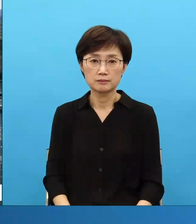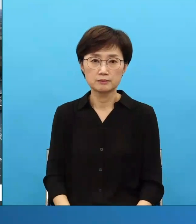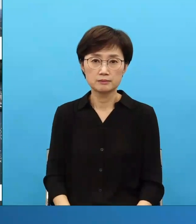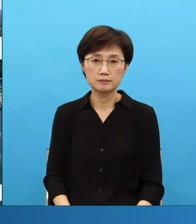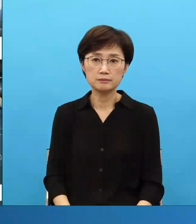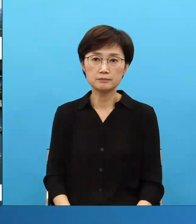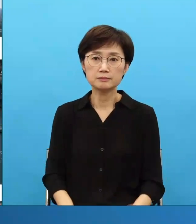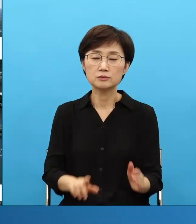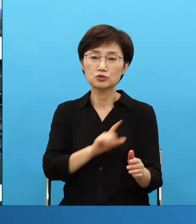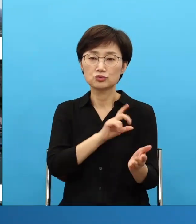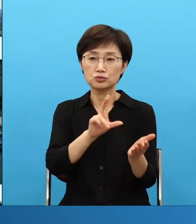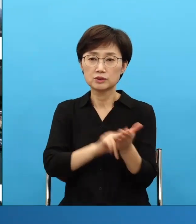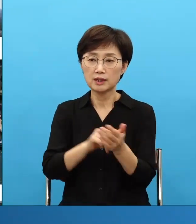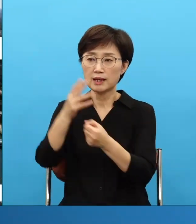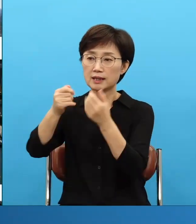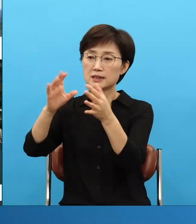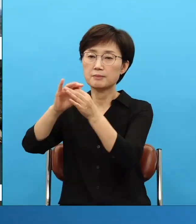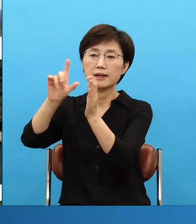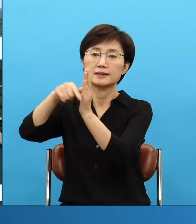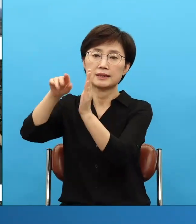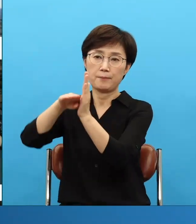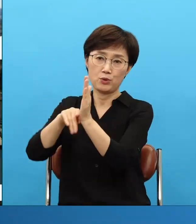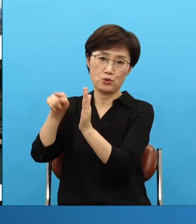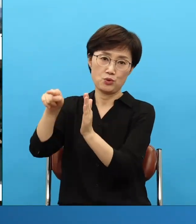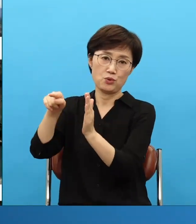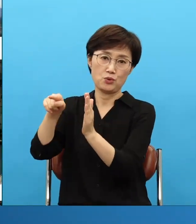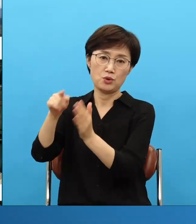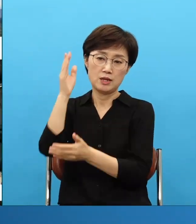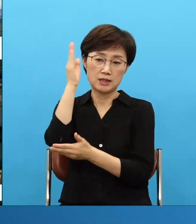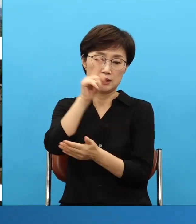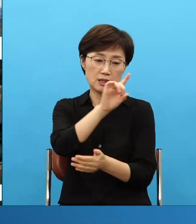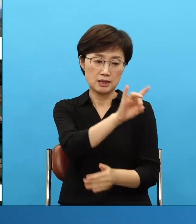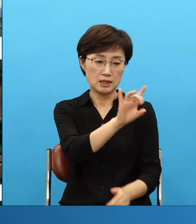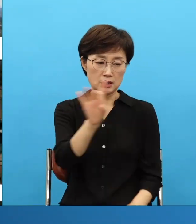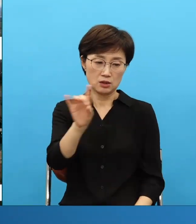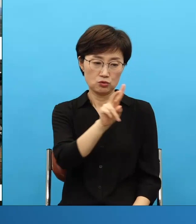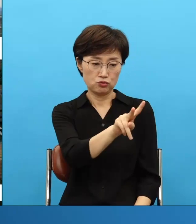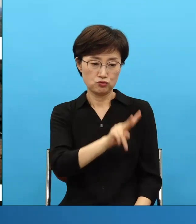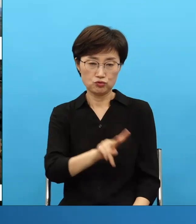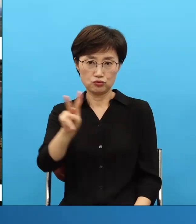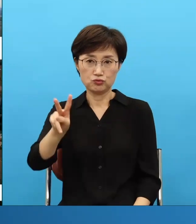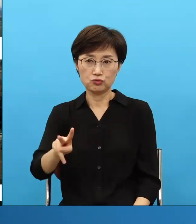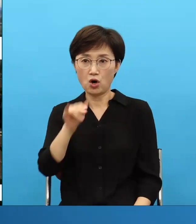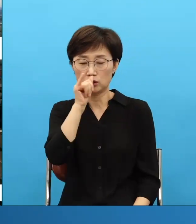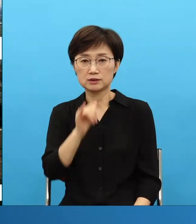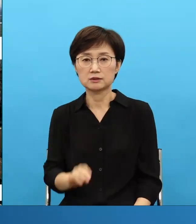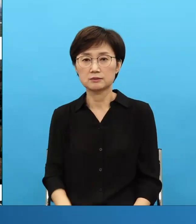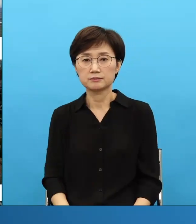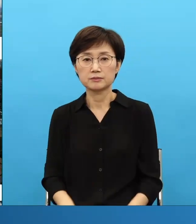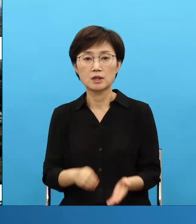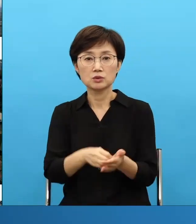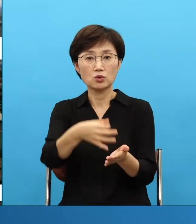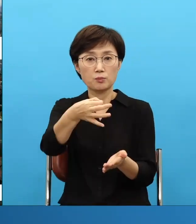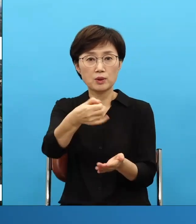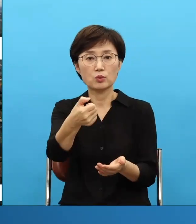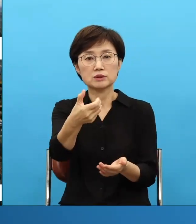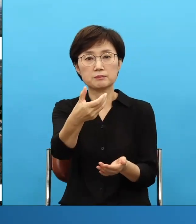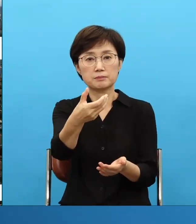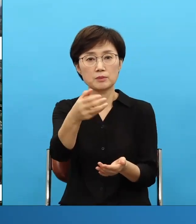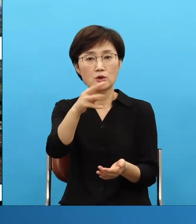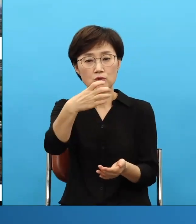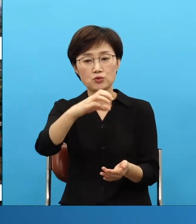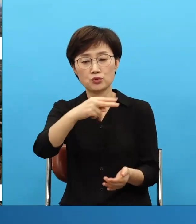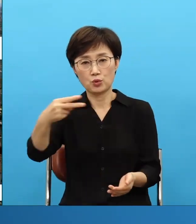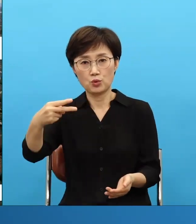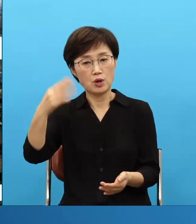하나님의 시간표란 주제로 류광수 목사가 각각 2강의 메시지를 전합니다. 등록 헌금은 50유로,